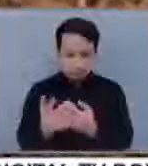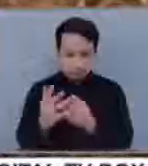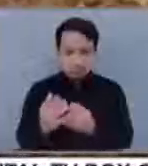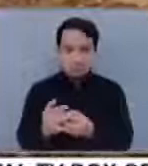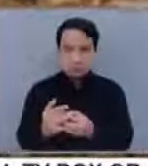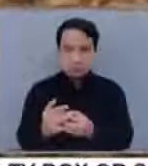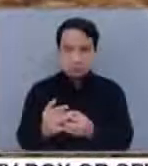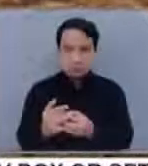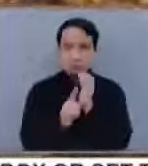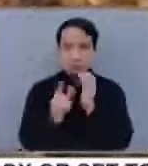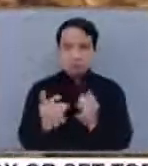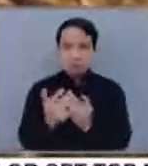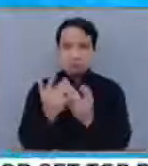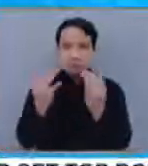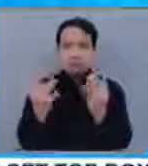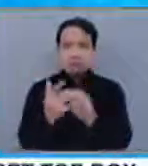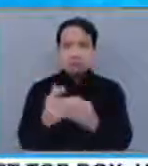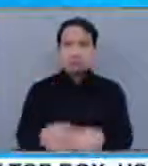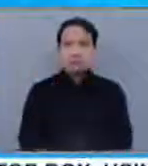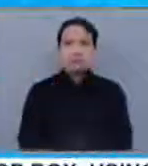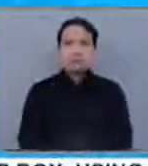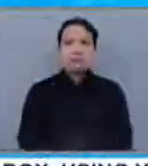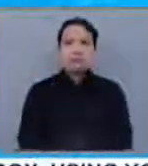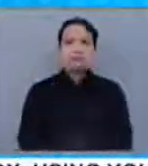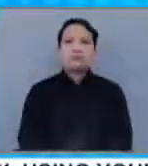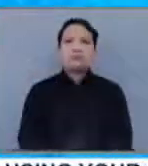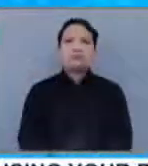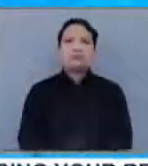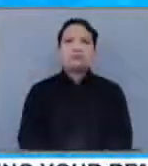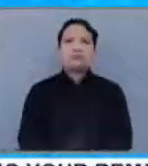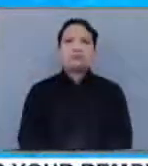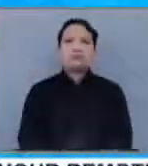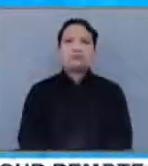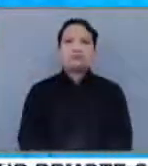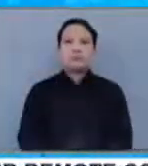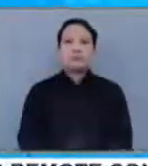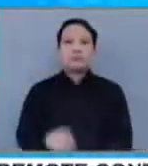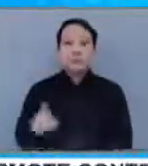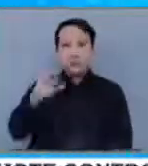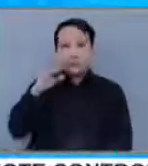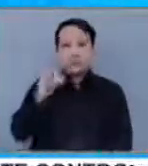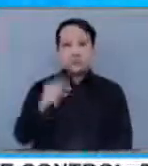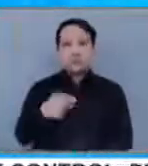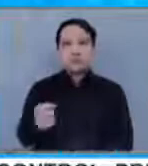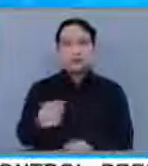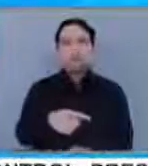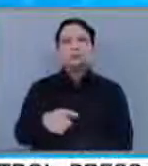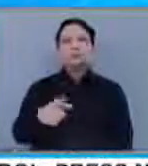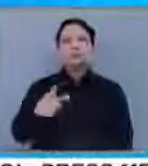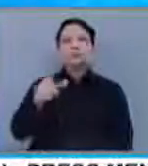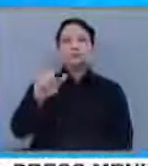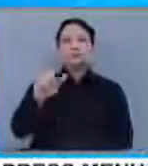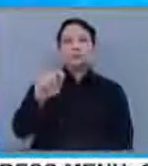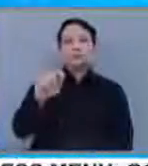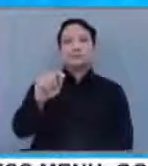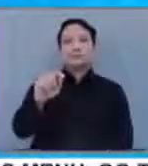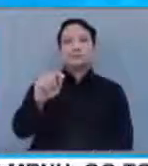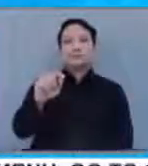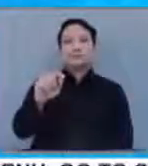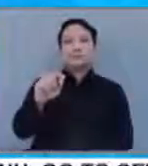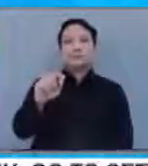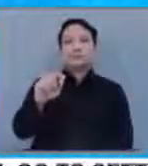ay ginagawang pataba. Pero ang binatilyong ito mula sa tagong surbohol, mula sa pagiging